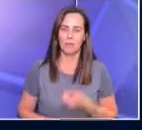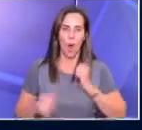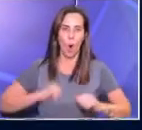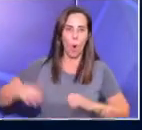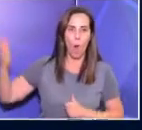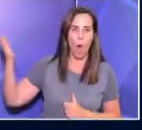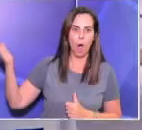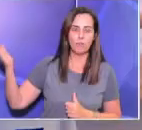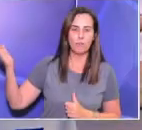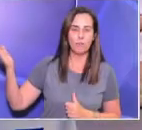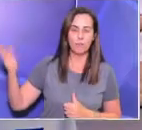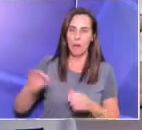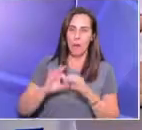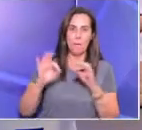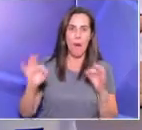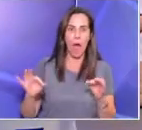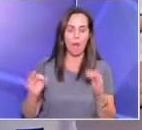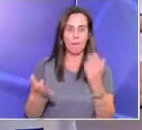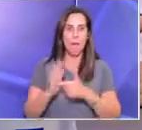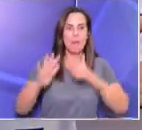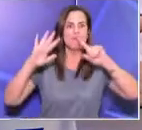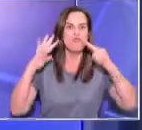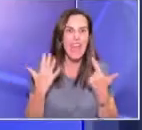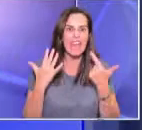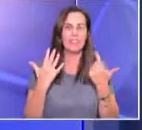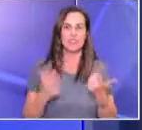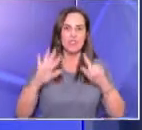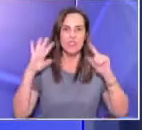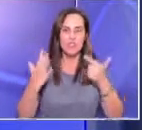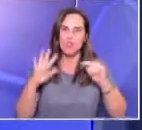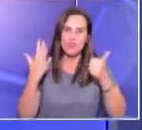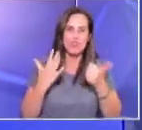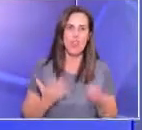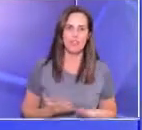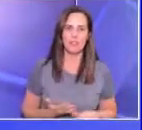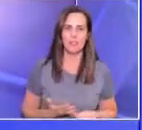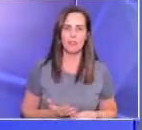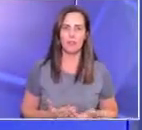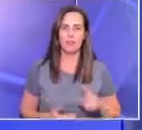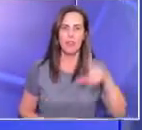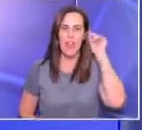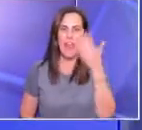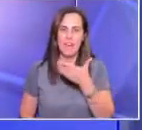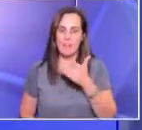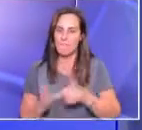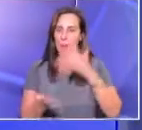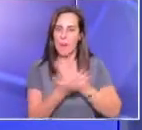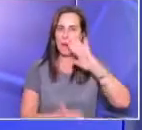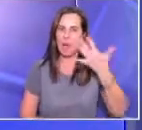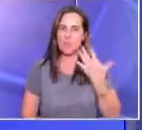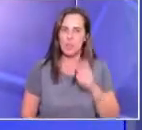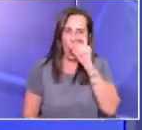ססון בחולון, מתחיל קדנציה שביעית. שביעית או שישית. רון חולדאי, קדנציה